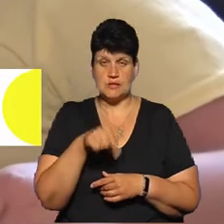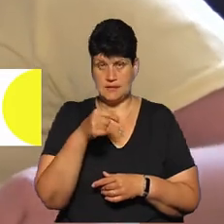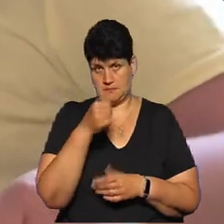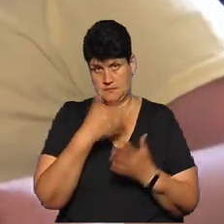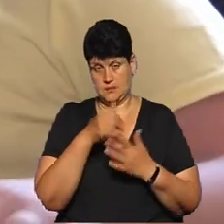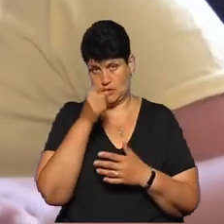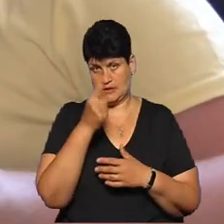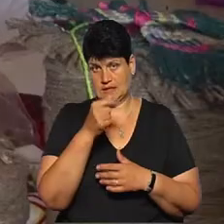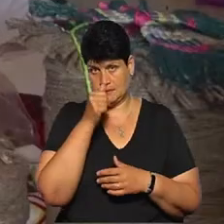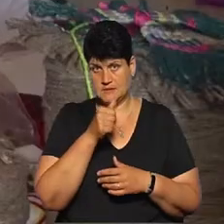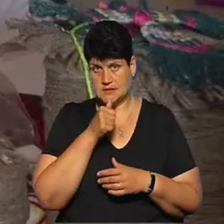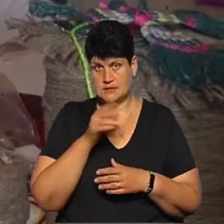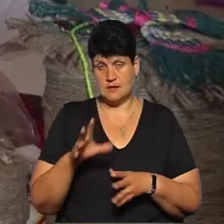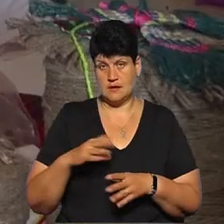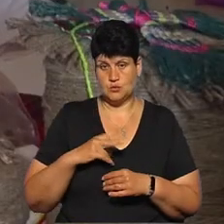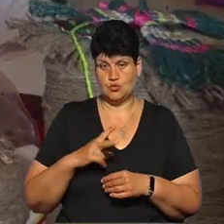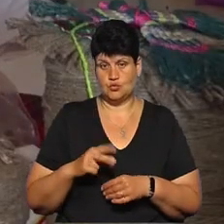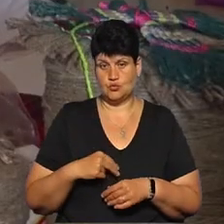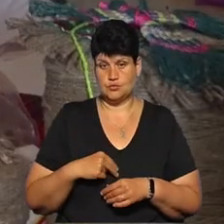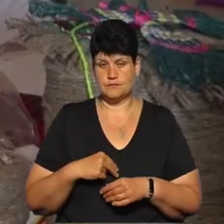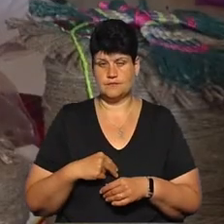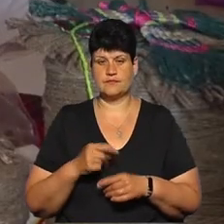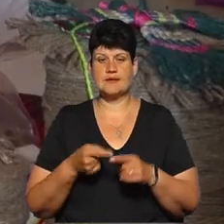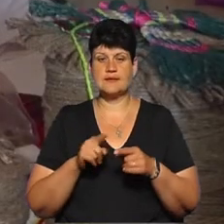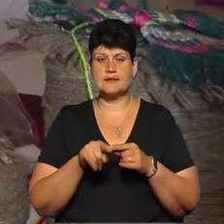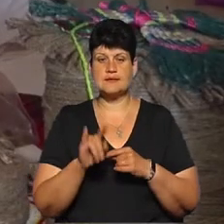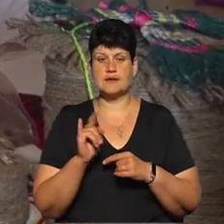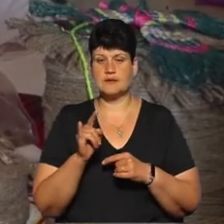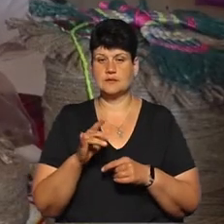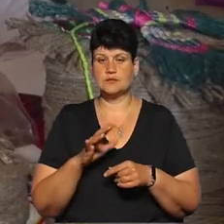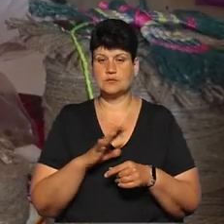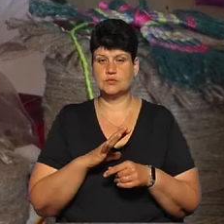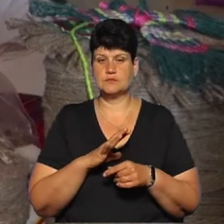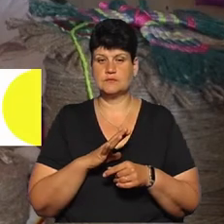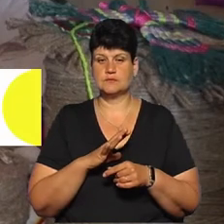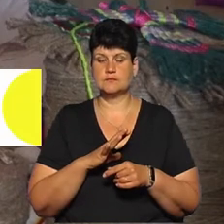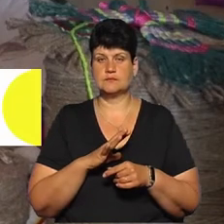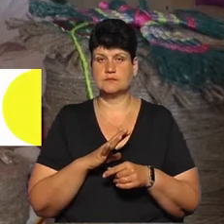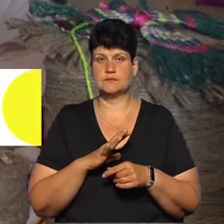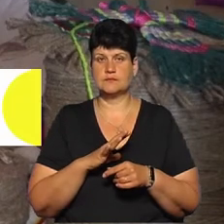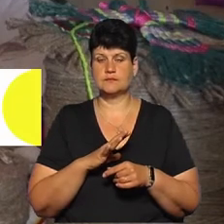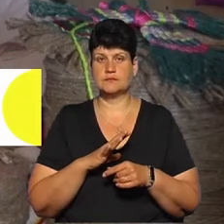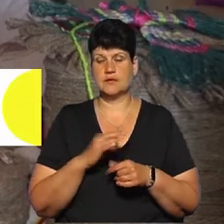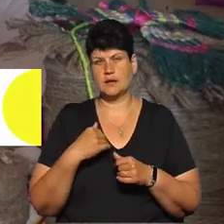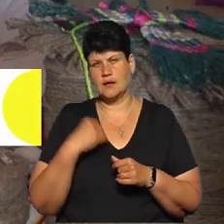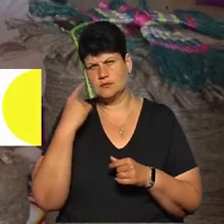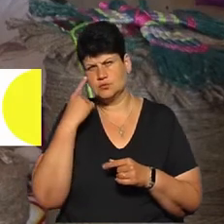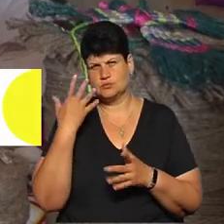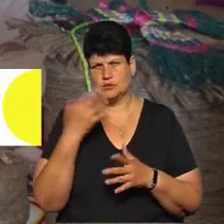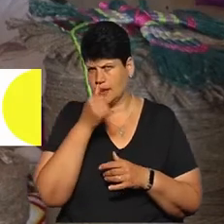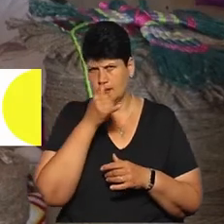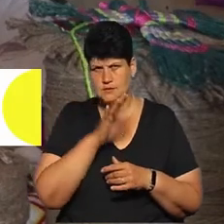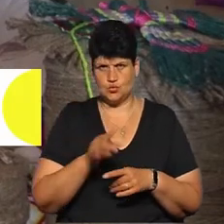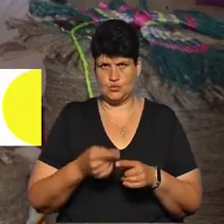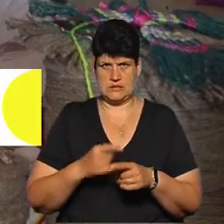своєю донькою. Перші ляльки – це були ось такі, знеток. Я думала, що я навіть не зможу то